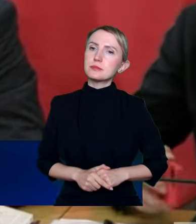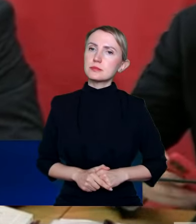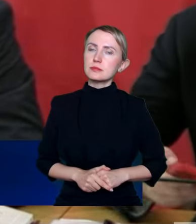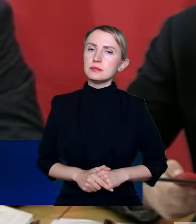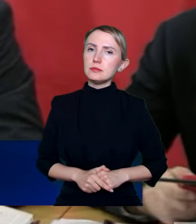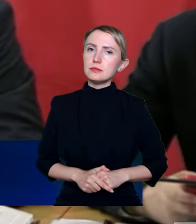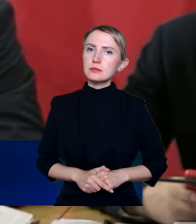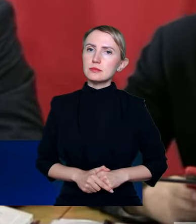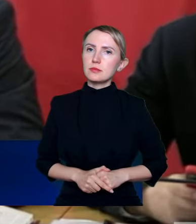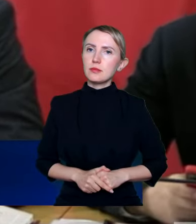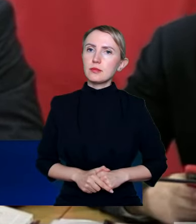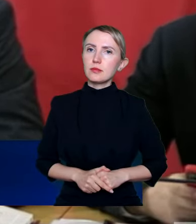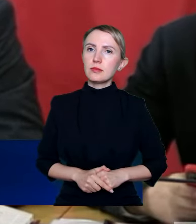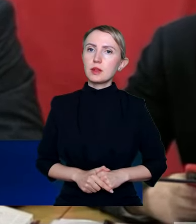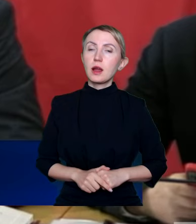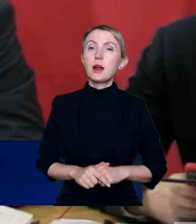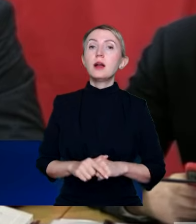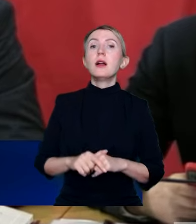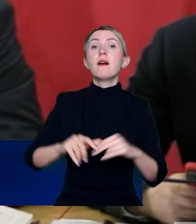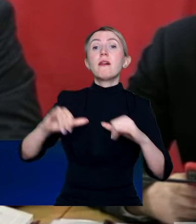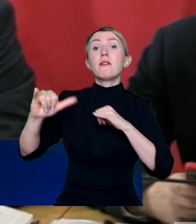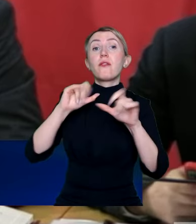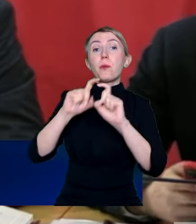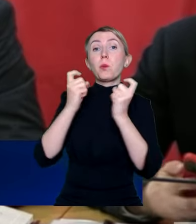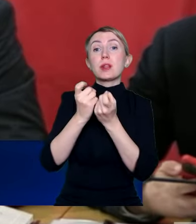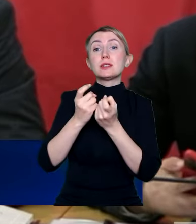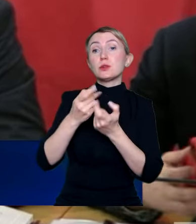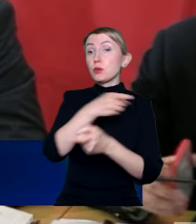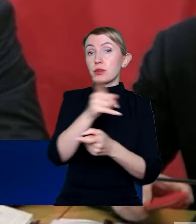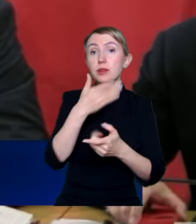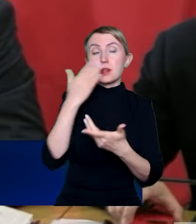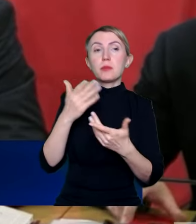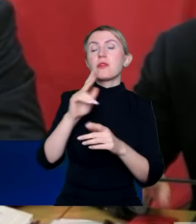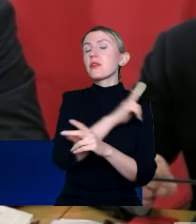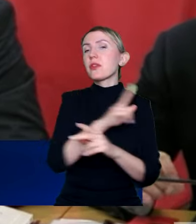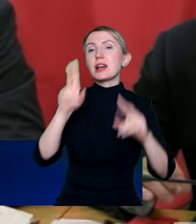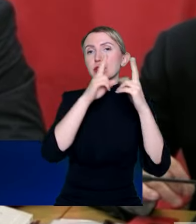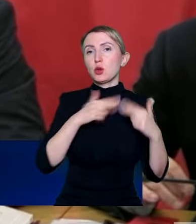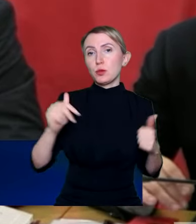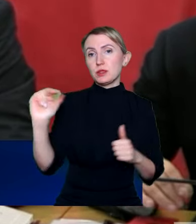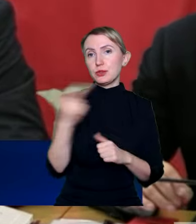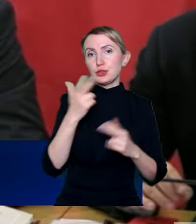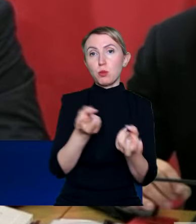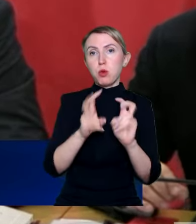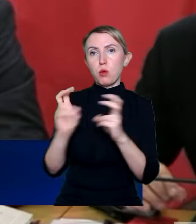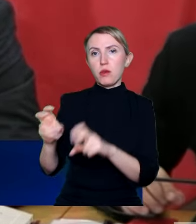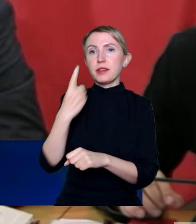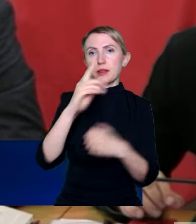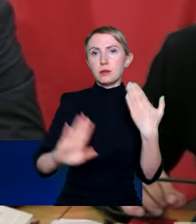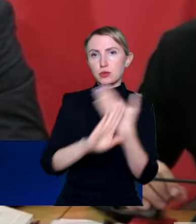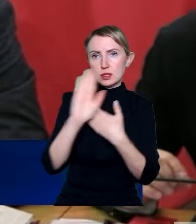Odnośnie tego, dlaczego nie ma was w prezydium. W każdej komisji śledczej z trzech dotychczas powołanych jest jeden